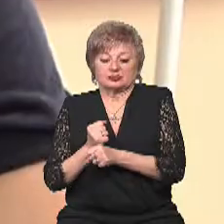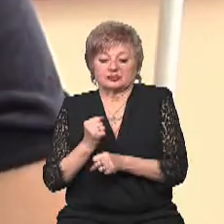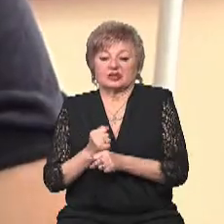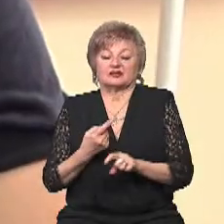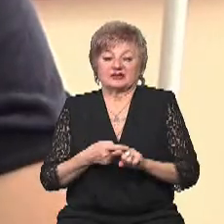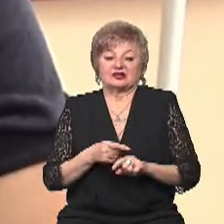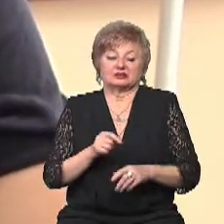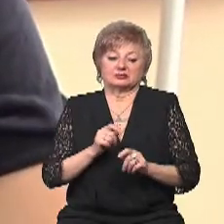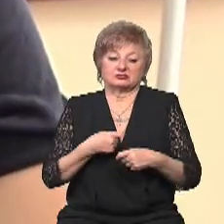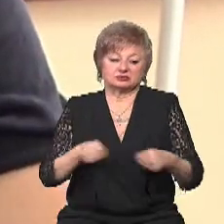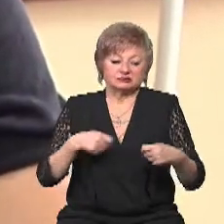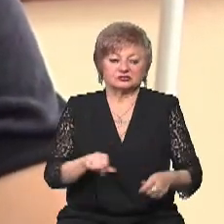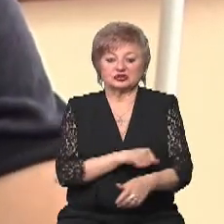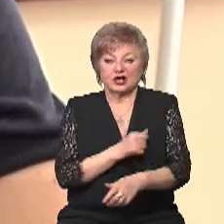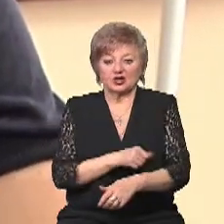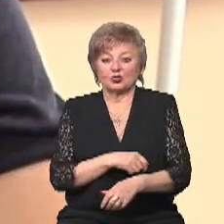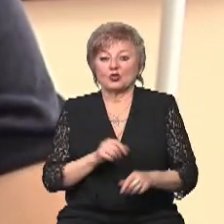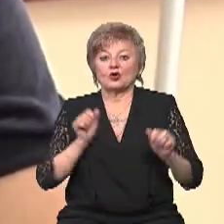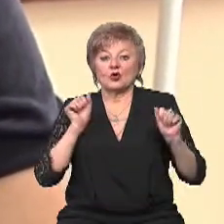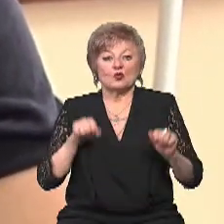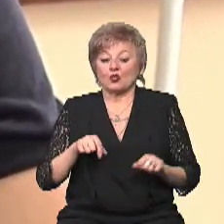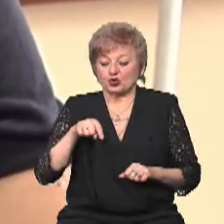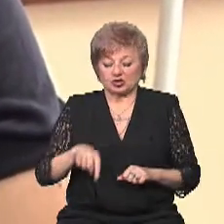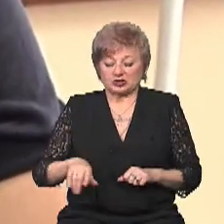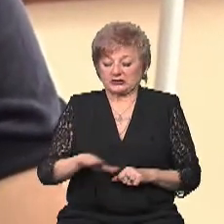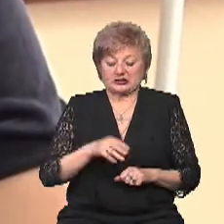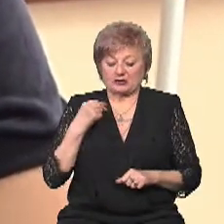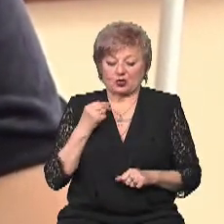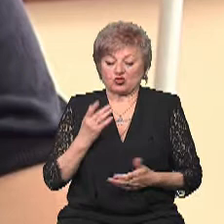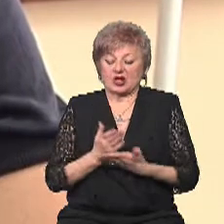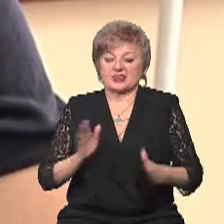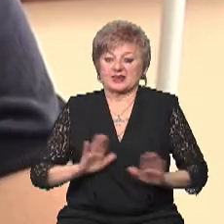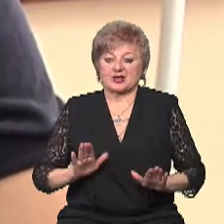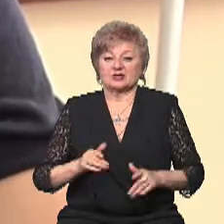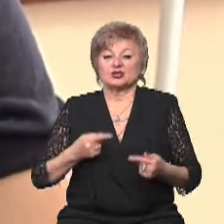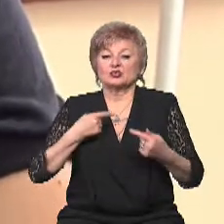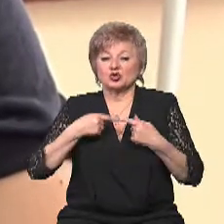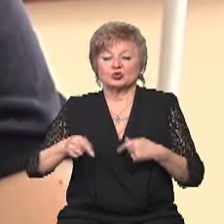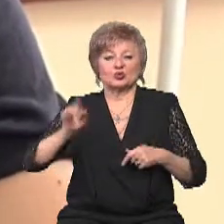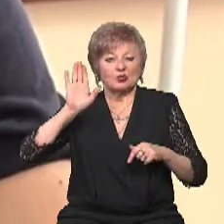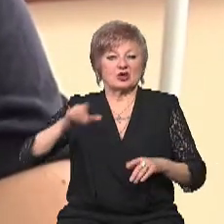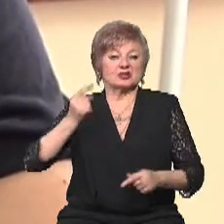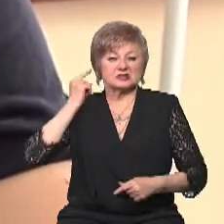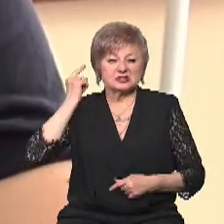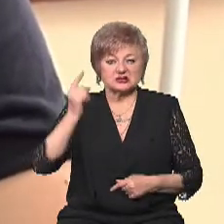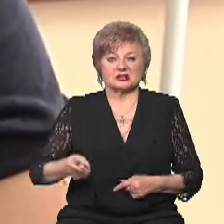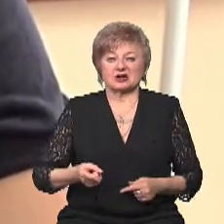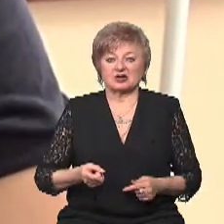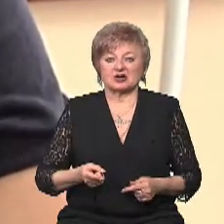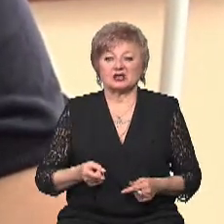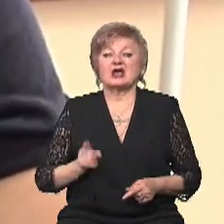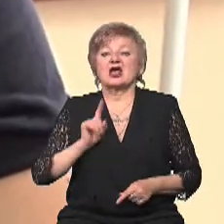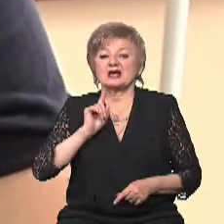распространением наркотиков, они могут даже не находиться на территории нашей области. Они могут находиться вплоть до того, что за